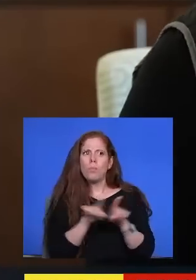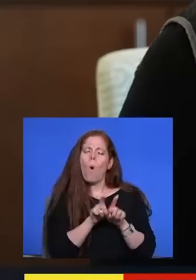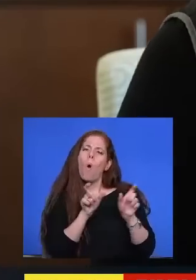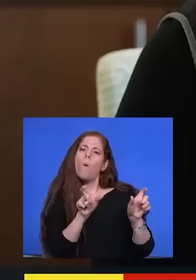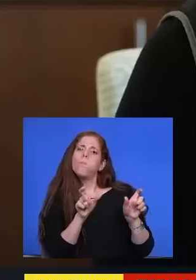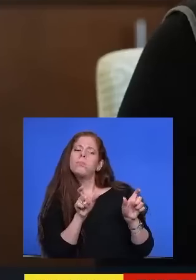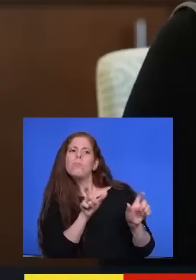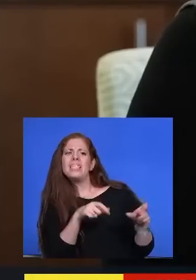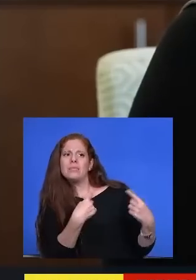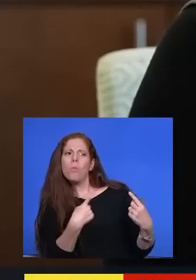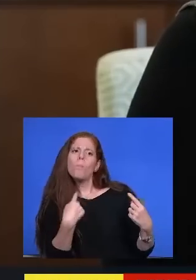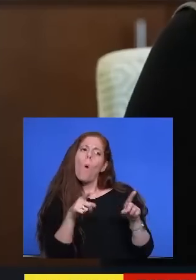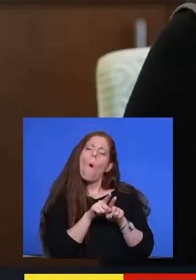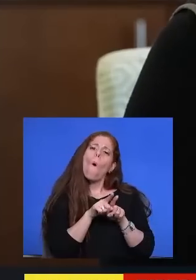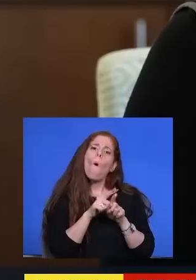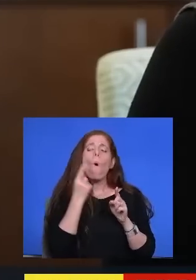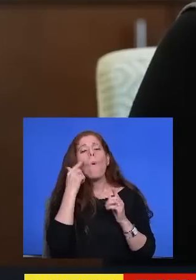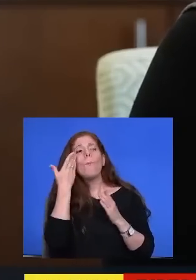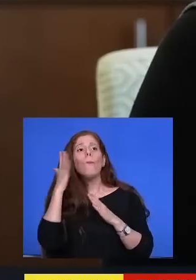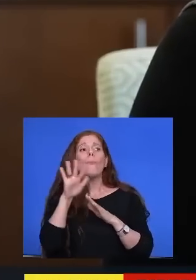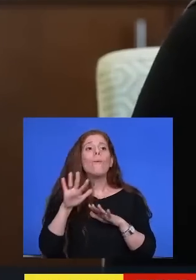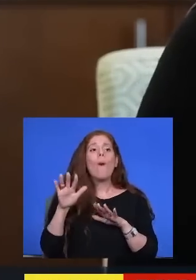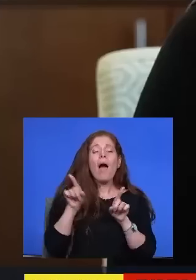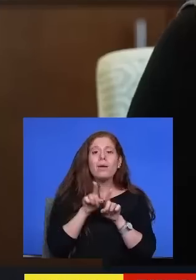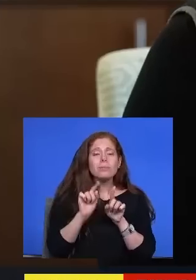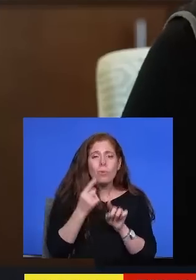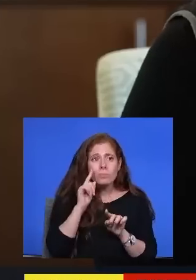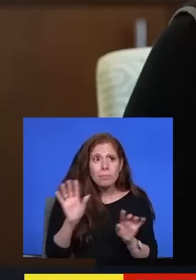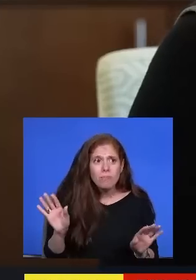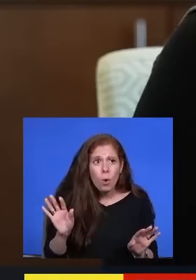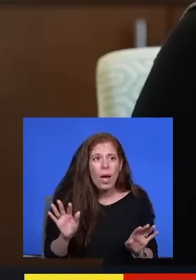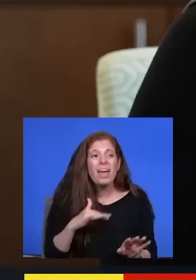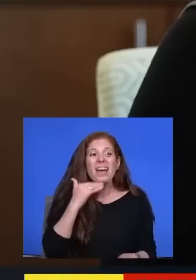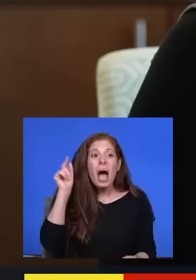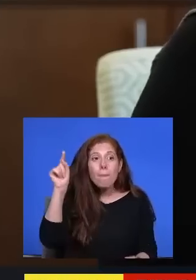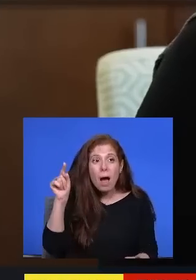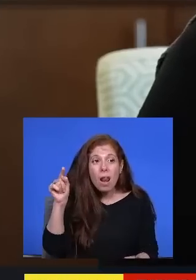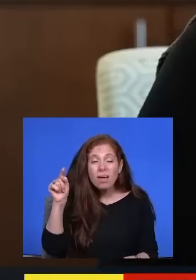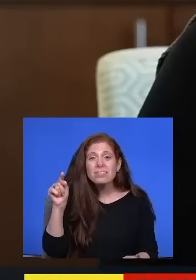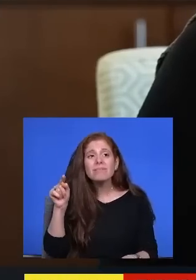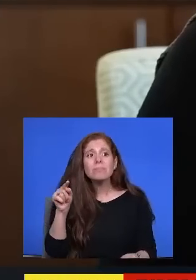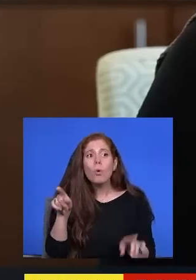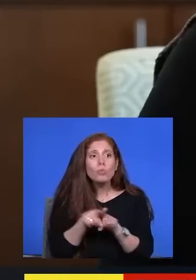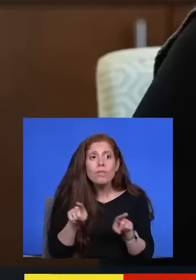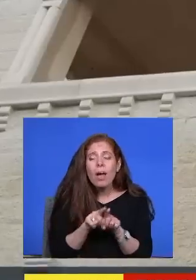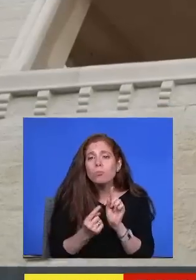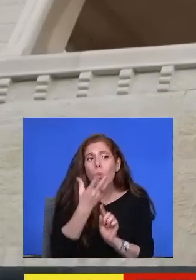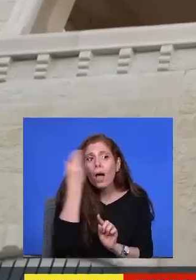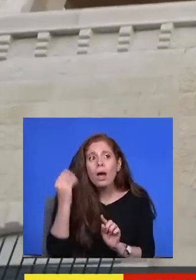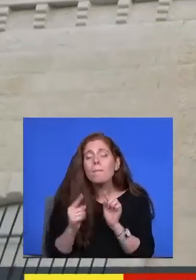الاشي عندنا هون القياده حطت نفسها في رام الله زي تل أبيب بابل ورام الله بابل ونسي شو اللي عماله بصير على